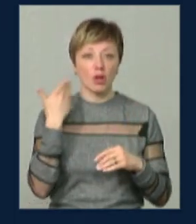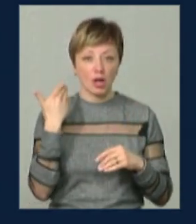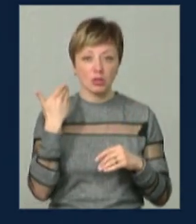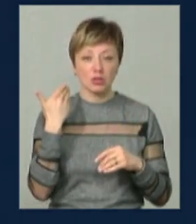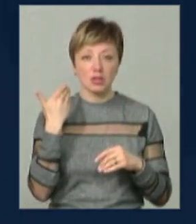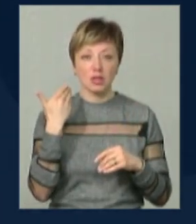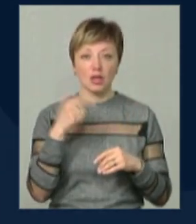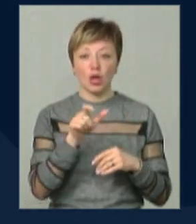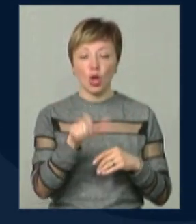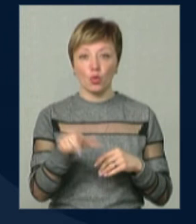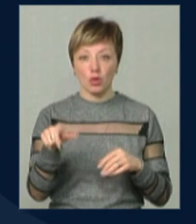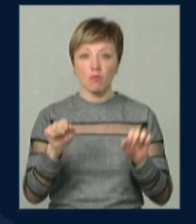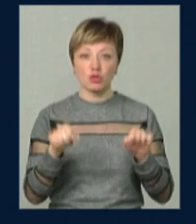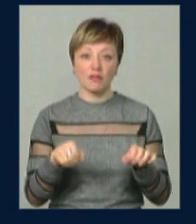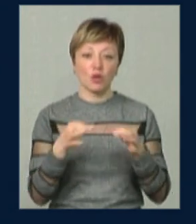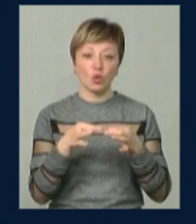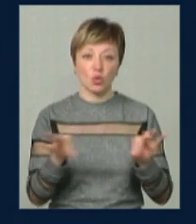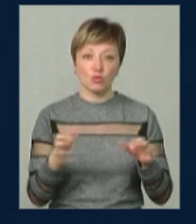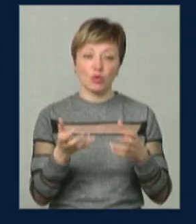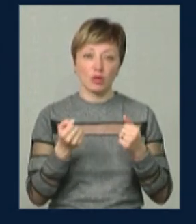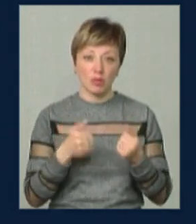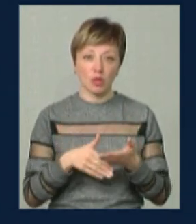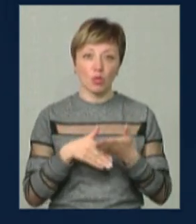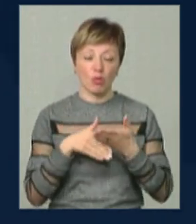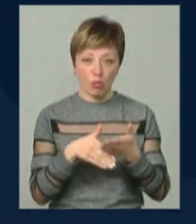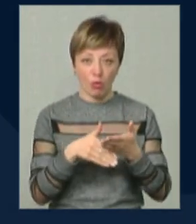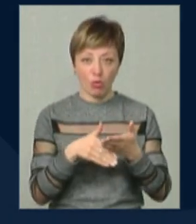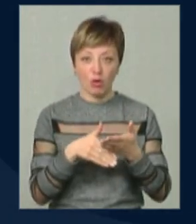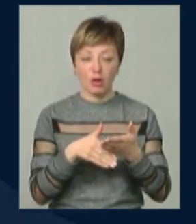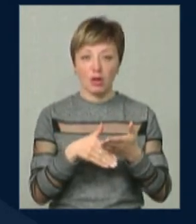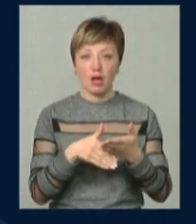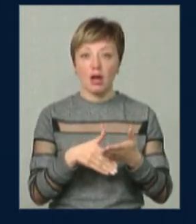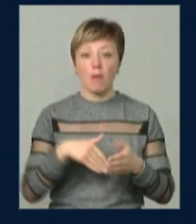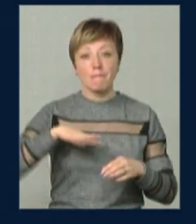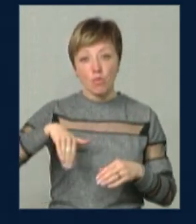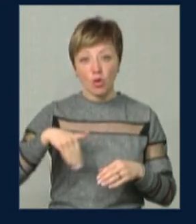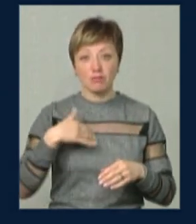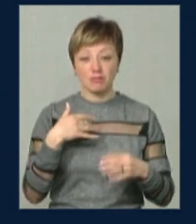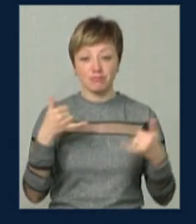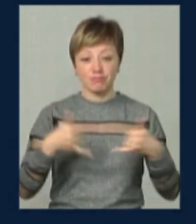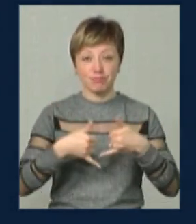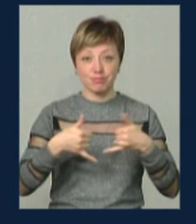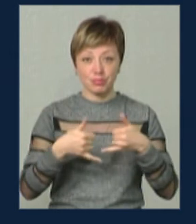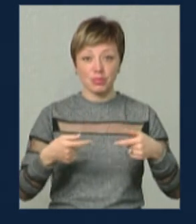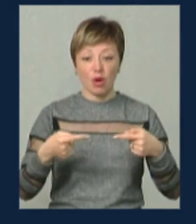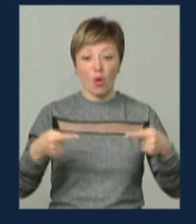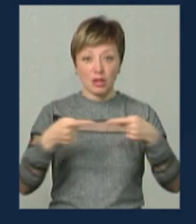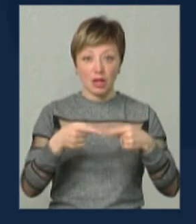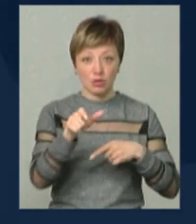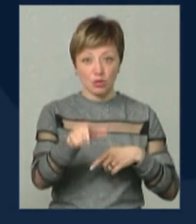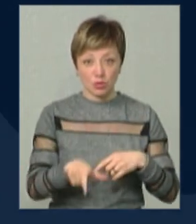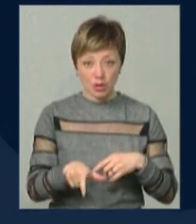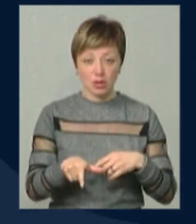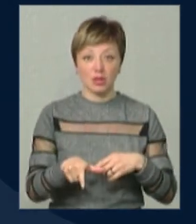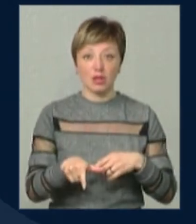да, заявникам можливість доступу і до отримання тої допомоги. І, відповідно, ми вже потім контактуємо з конкретним заявником, з приводу